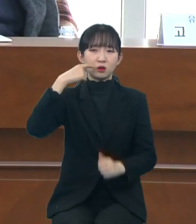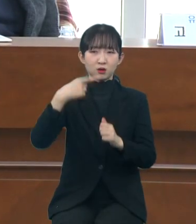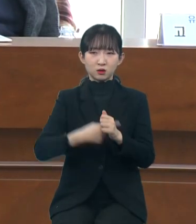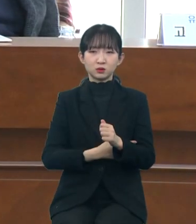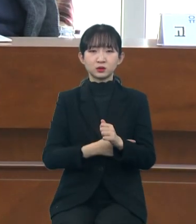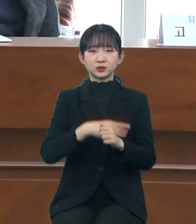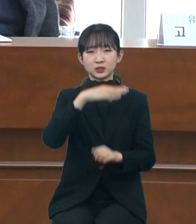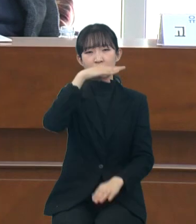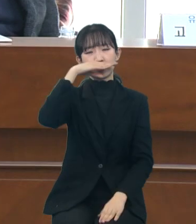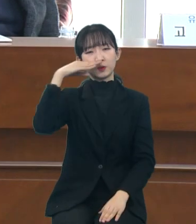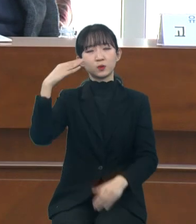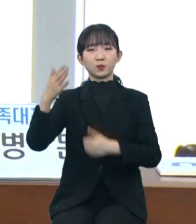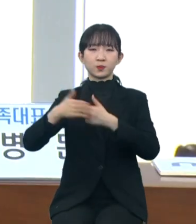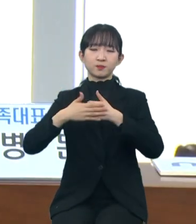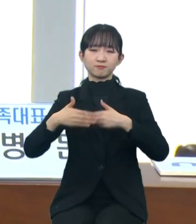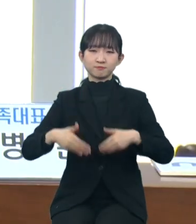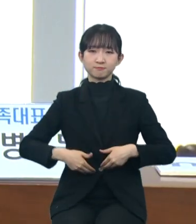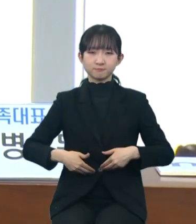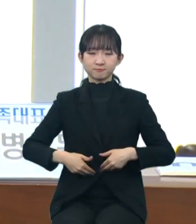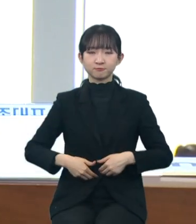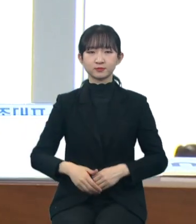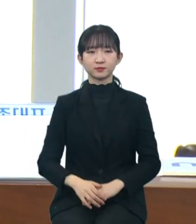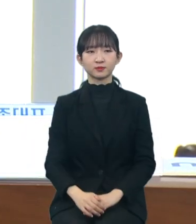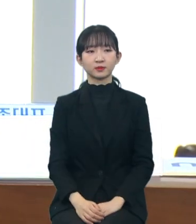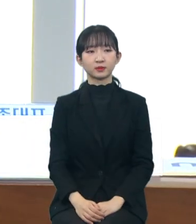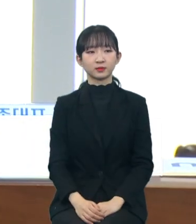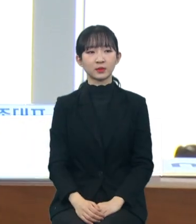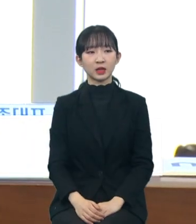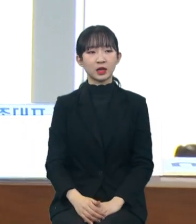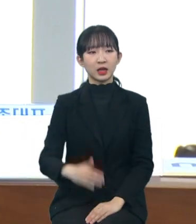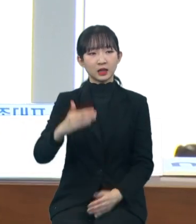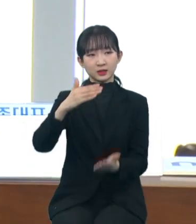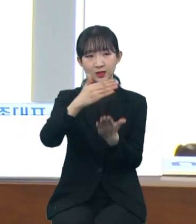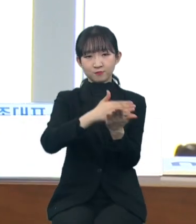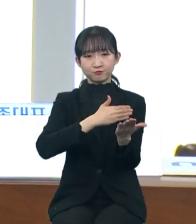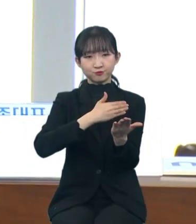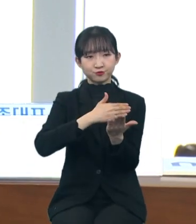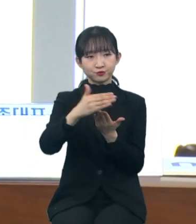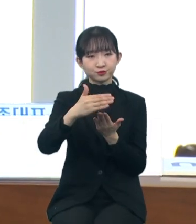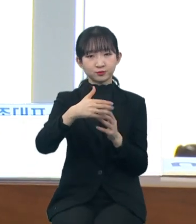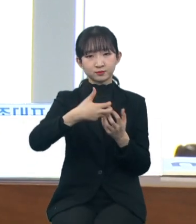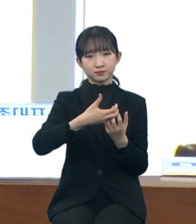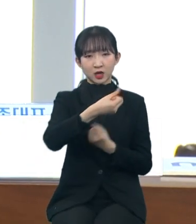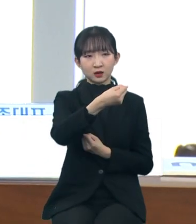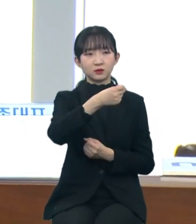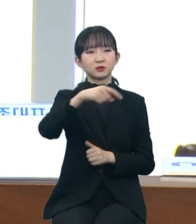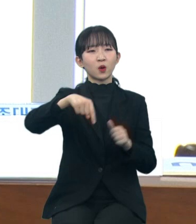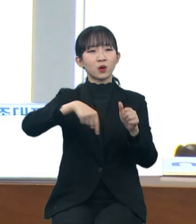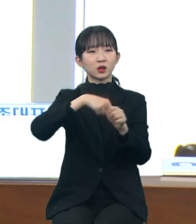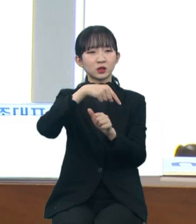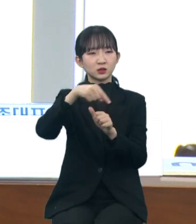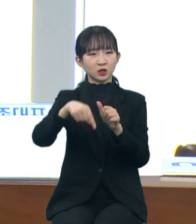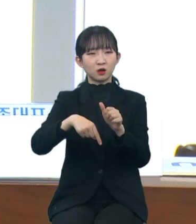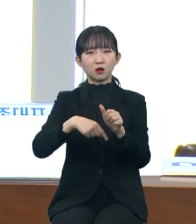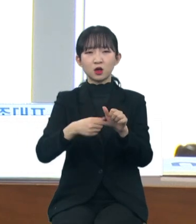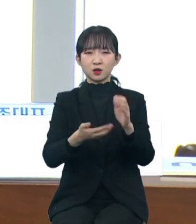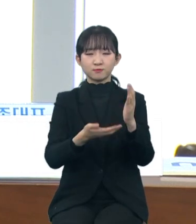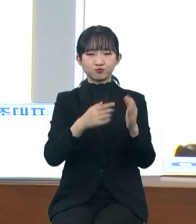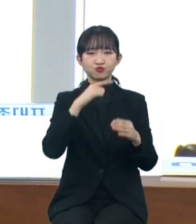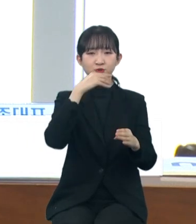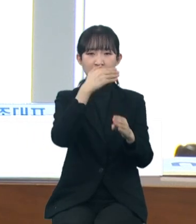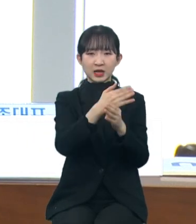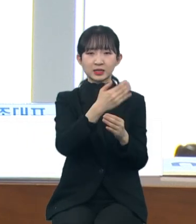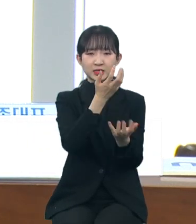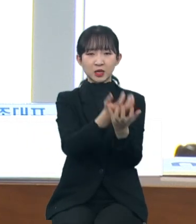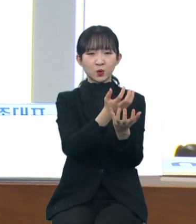해줄 것을 호소했습니다. 남북 분단을 해서 함은 지방고문과 함은 흉노사의 기록을 살펴볼 수 없어